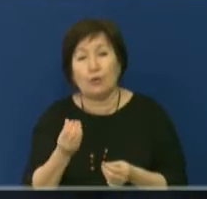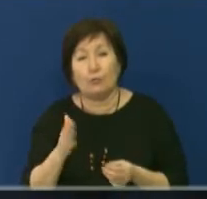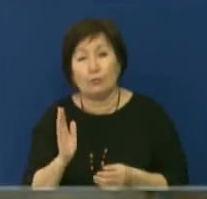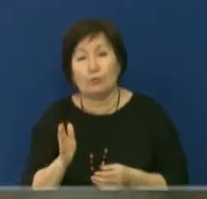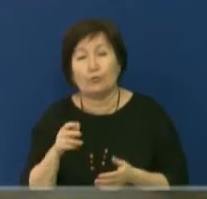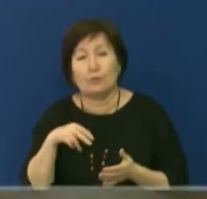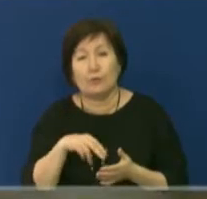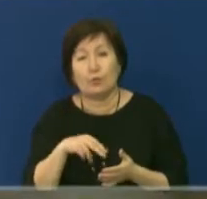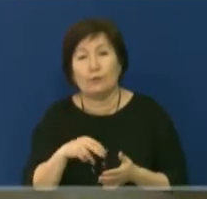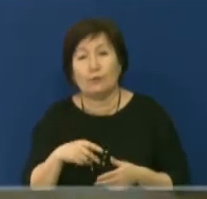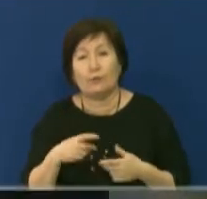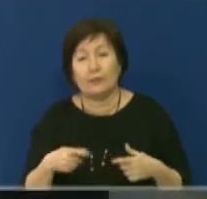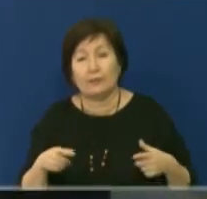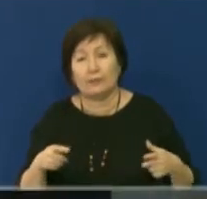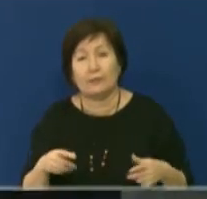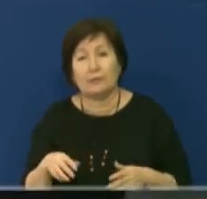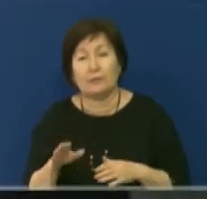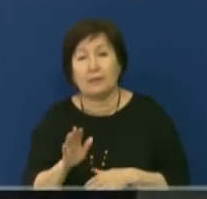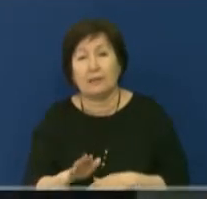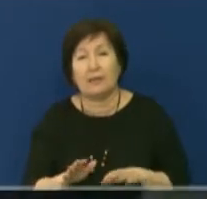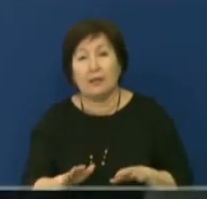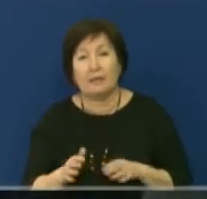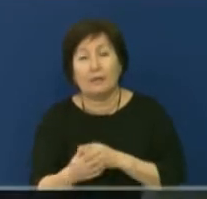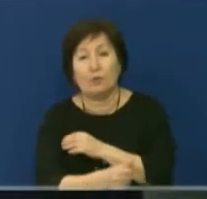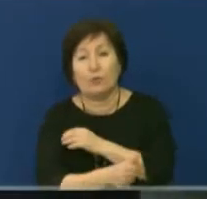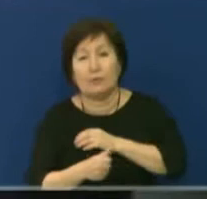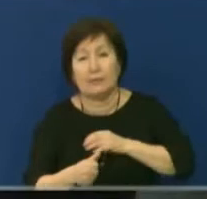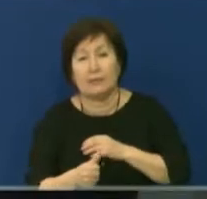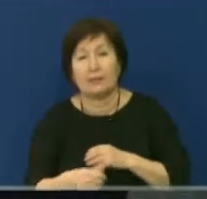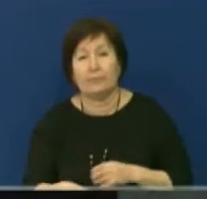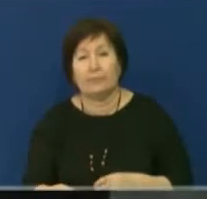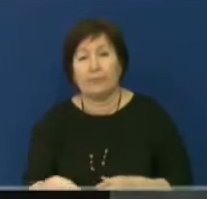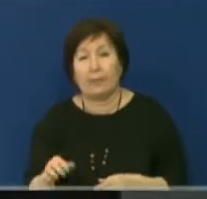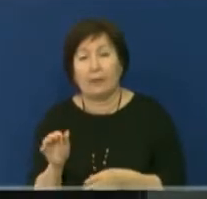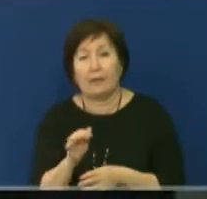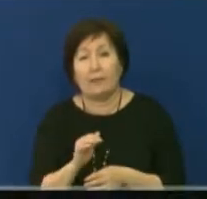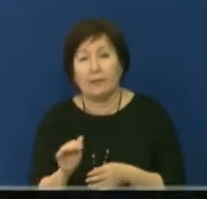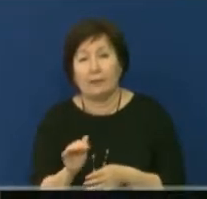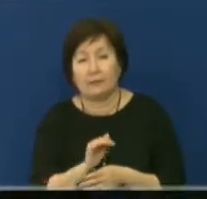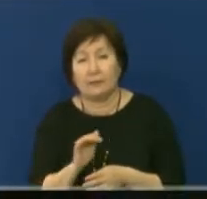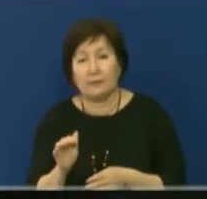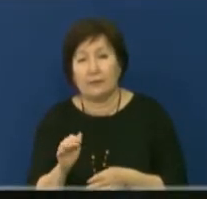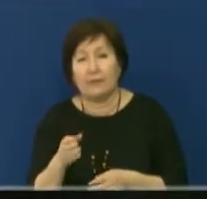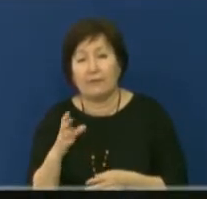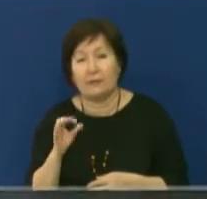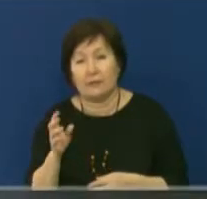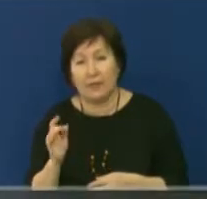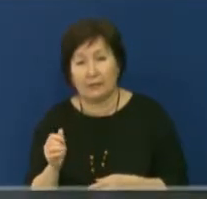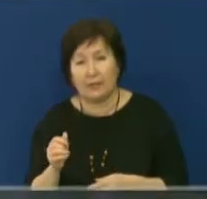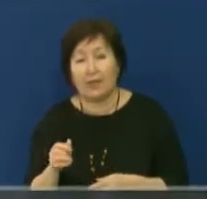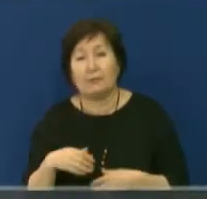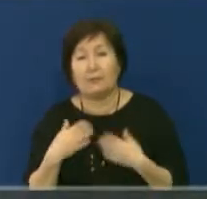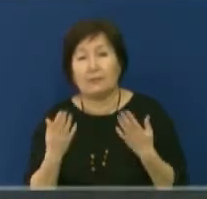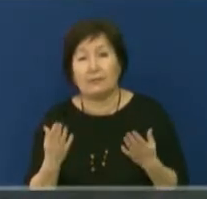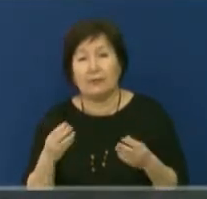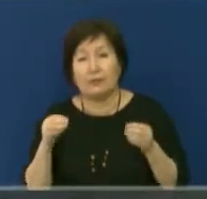800 опор. На светильники, поставляемые генеральным подрядчиком проекта компании Everlight, предоставляется 10-летняя гарантия.